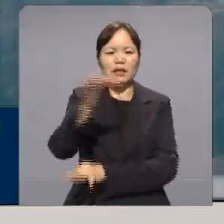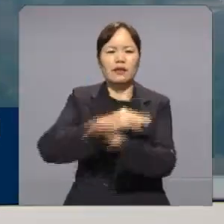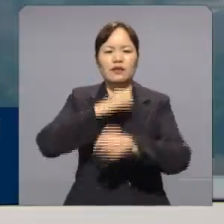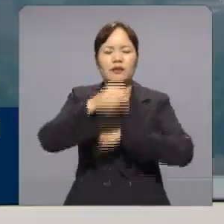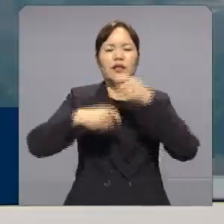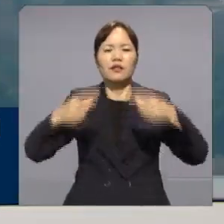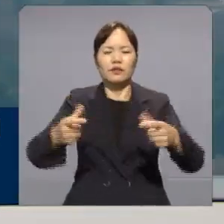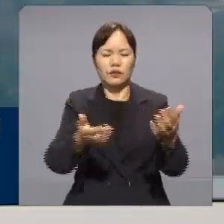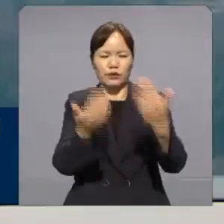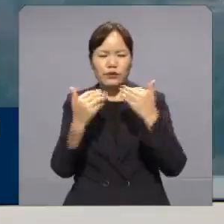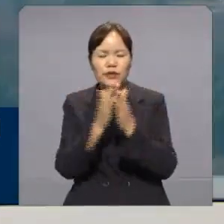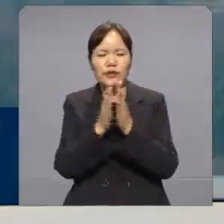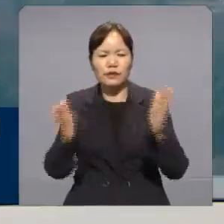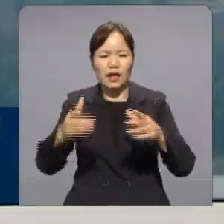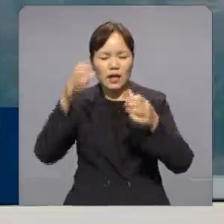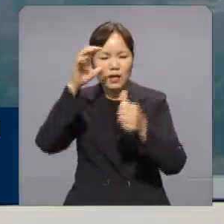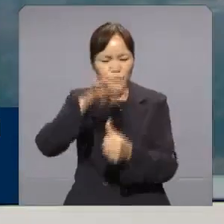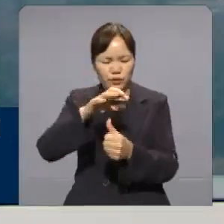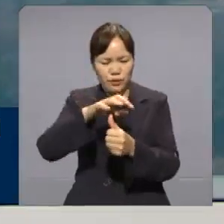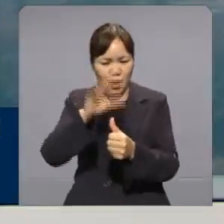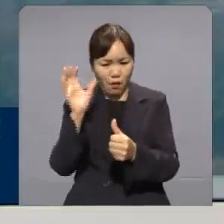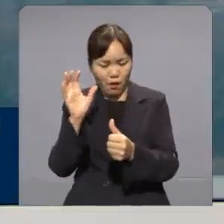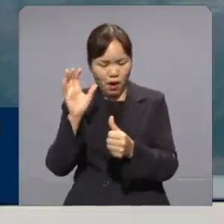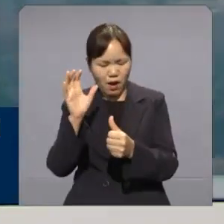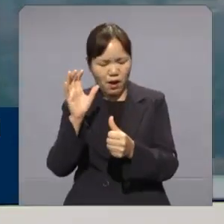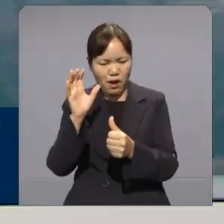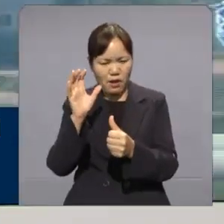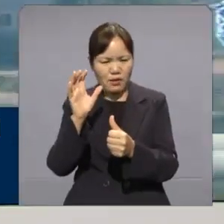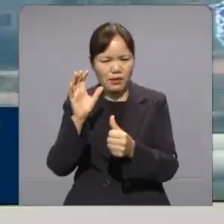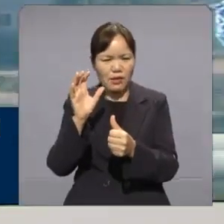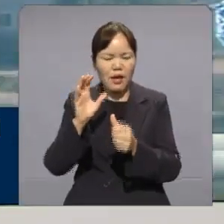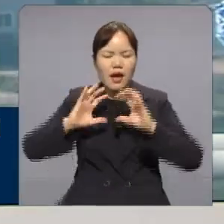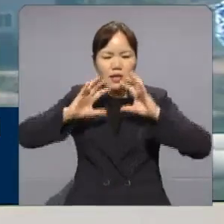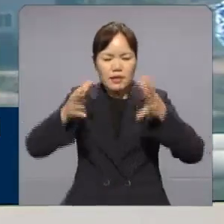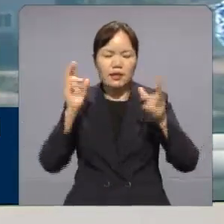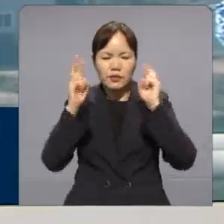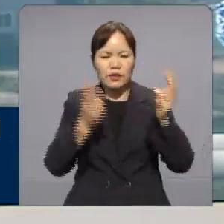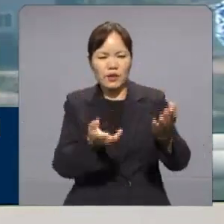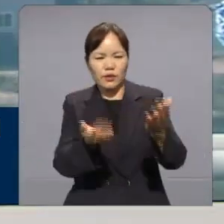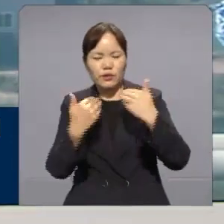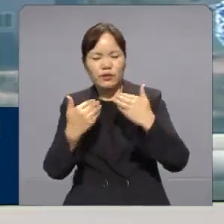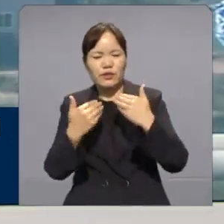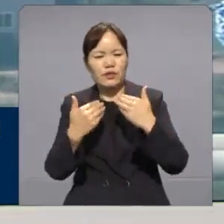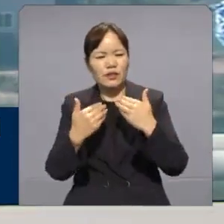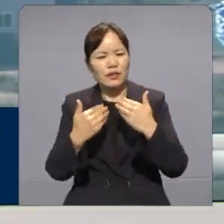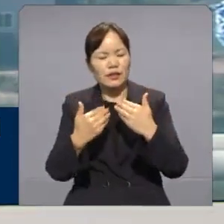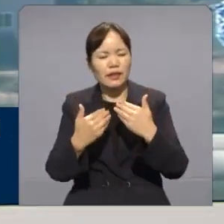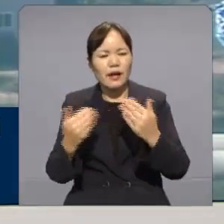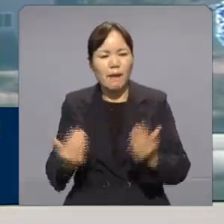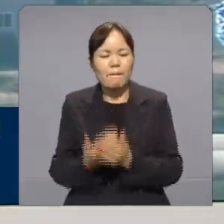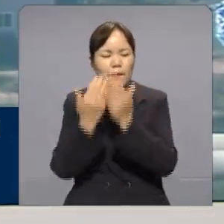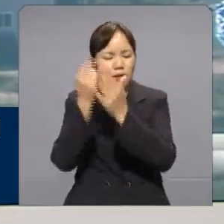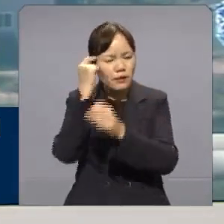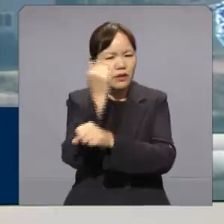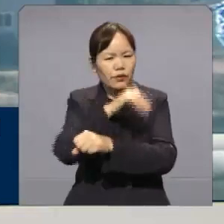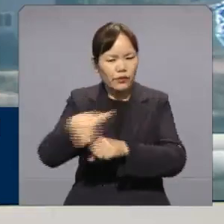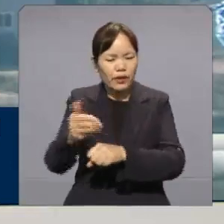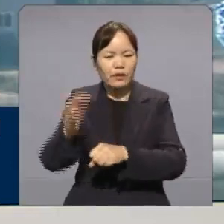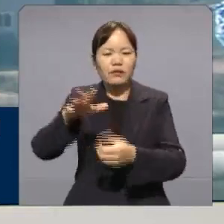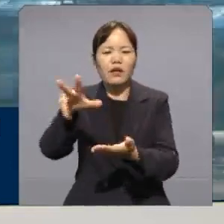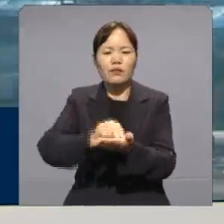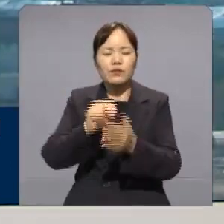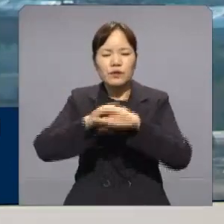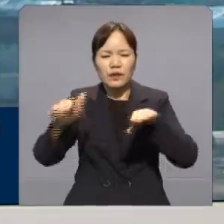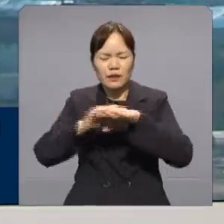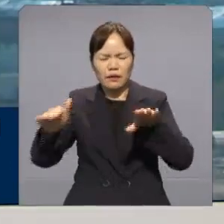착수했습니다 규제를 대폭 완화한 특구의 세계적인 기업을 대거 유치해 베드타운 오명을 벗겠다는 건데 넘어야 할 산이 적지 않습니다